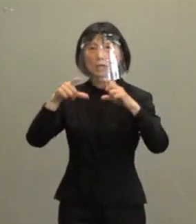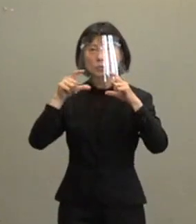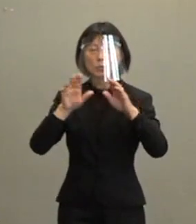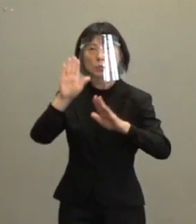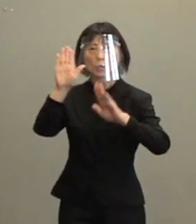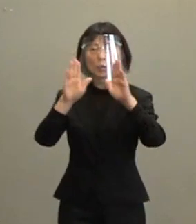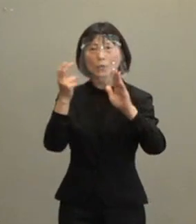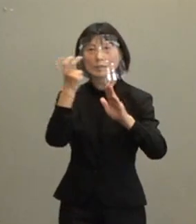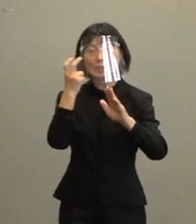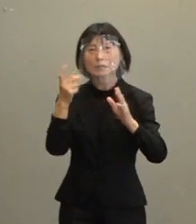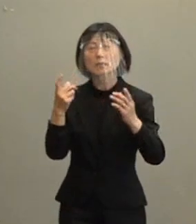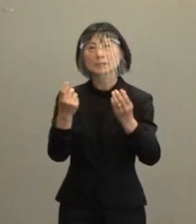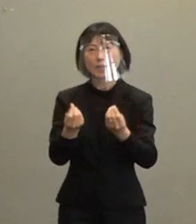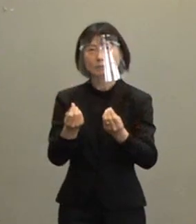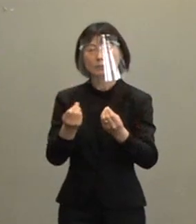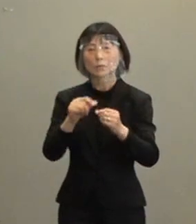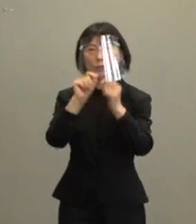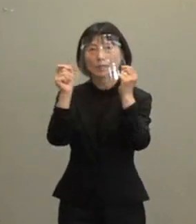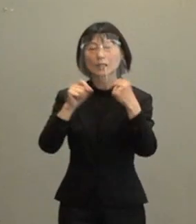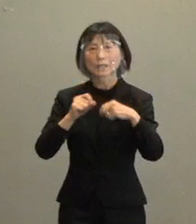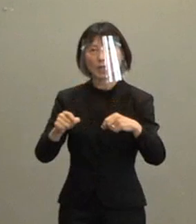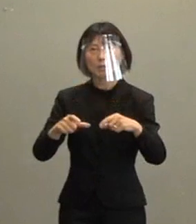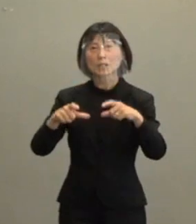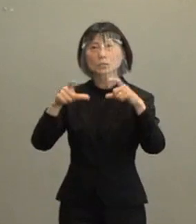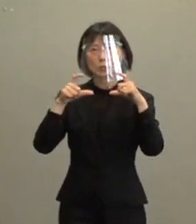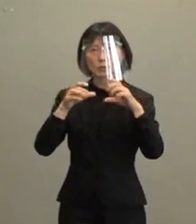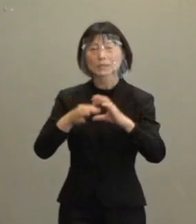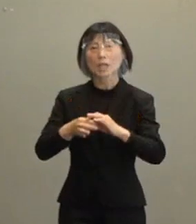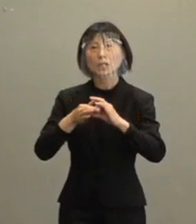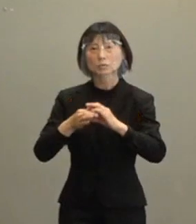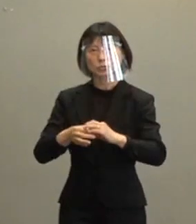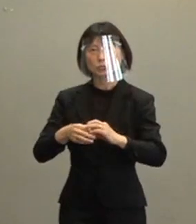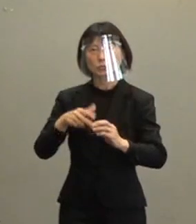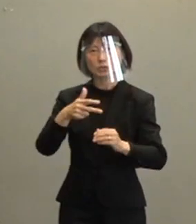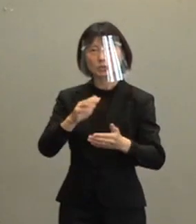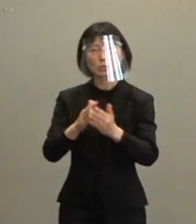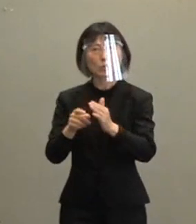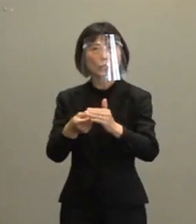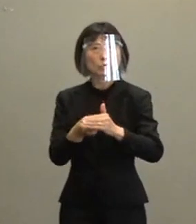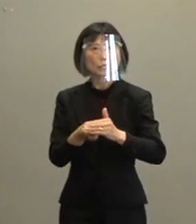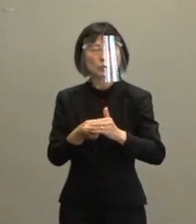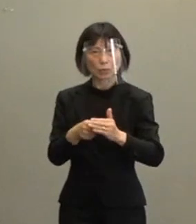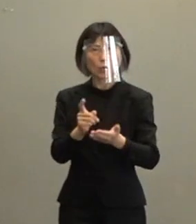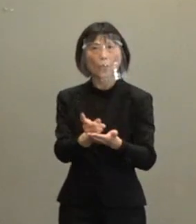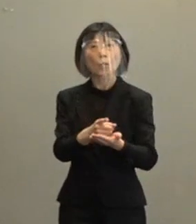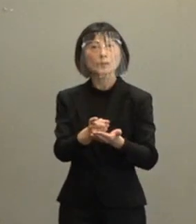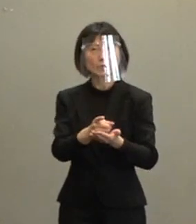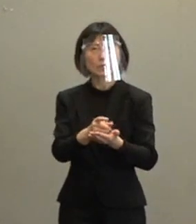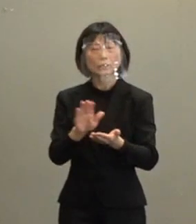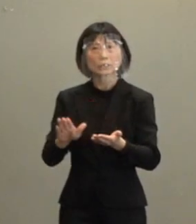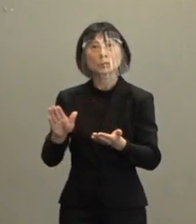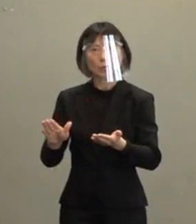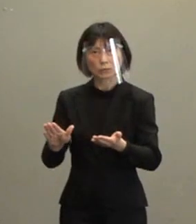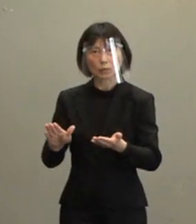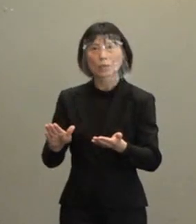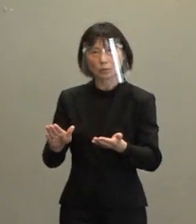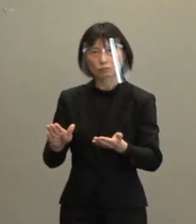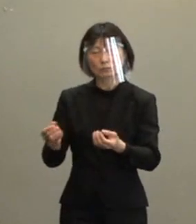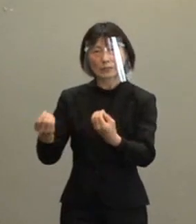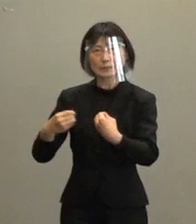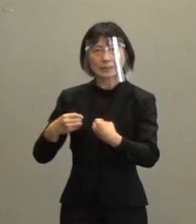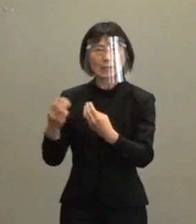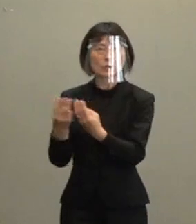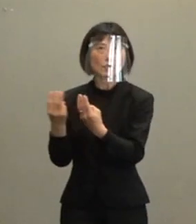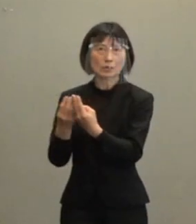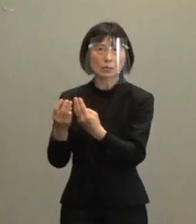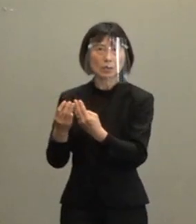況を調べてまいりました。その結果、マスクの着用に関する市町村の方針と、児童の年代の感染者数やクラ